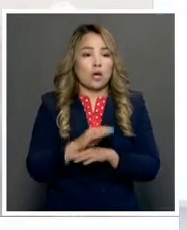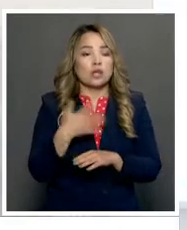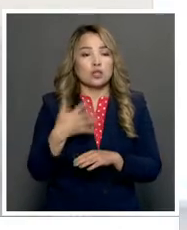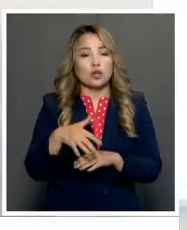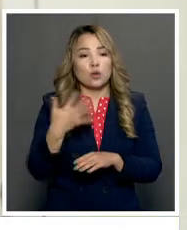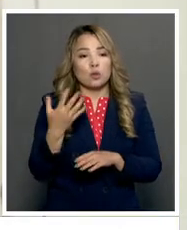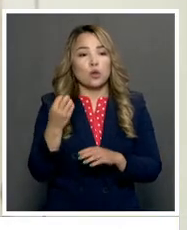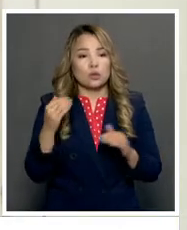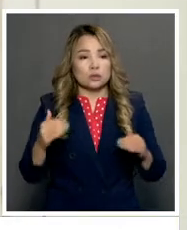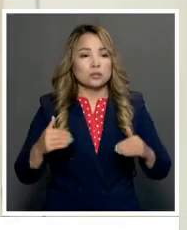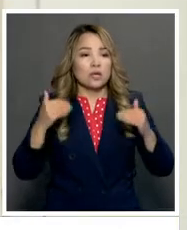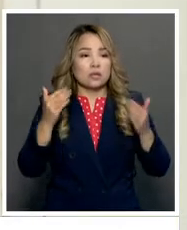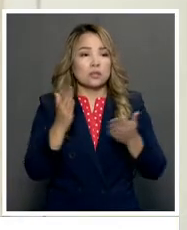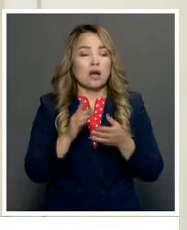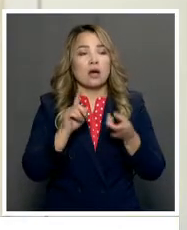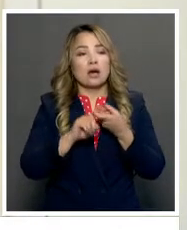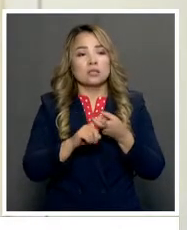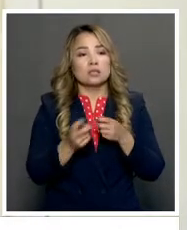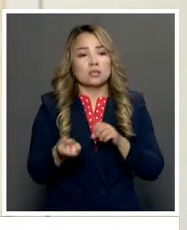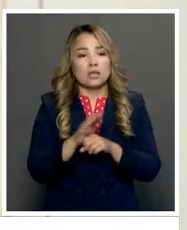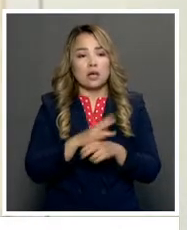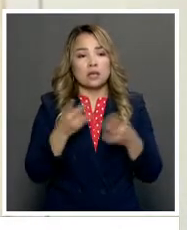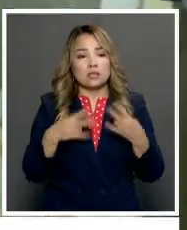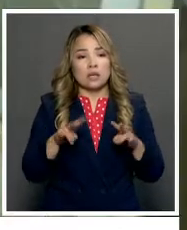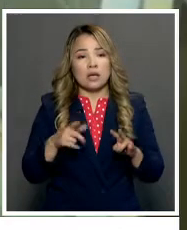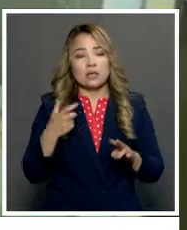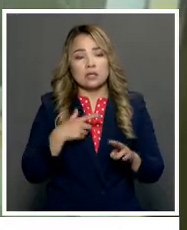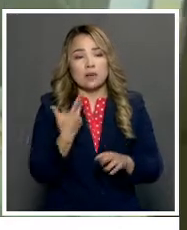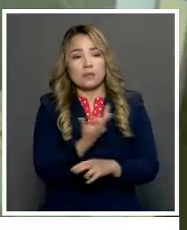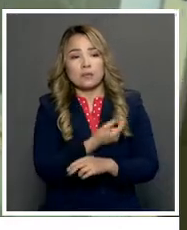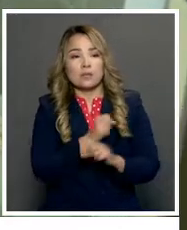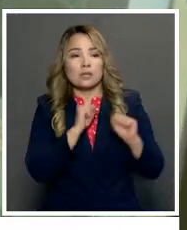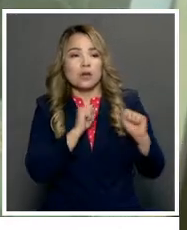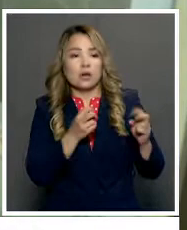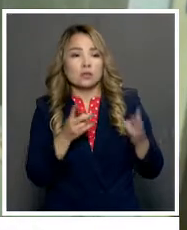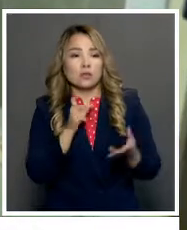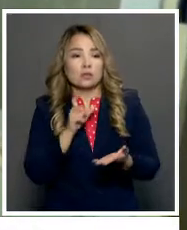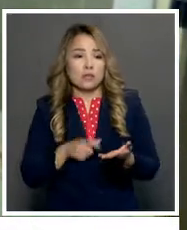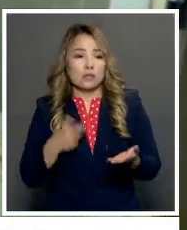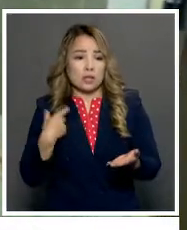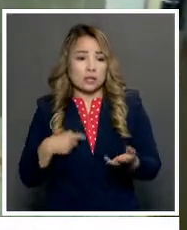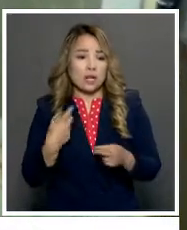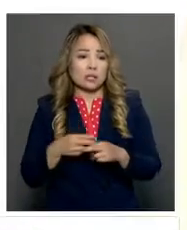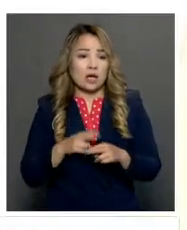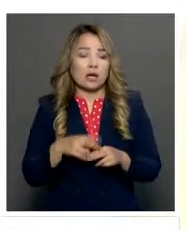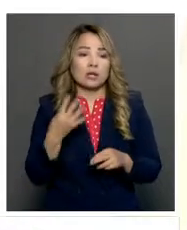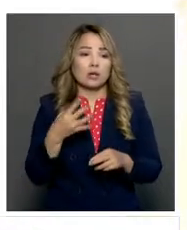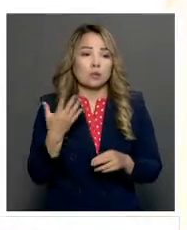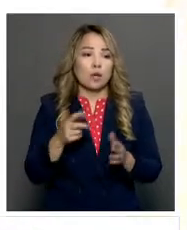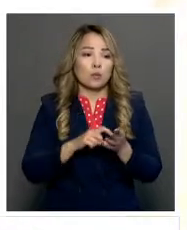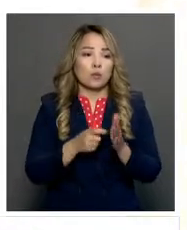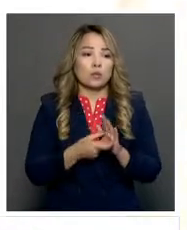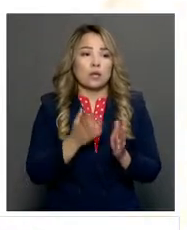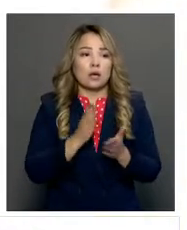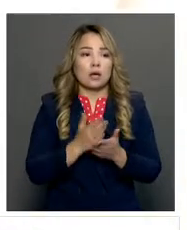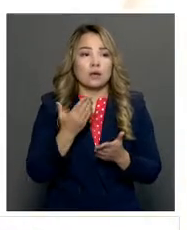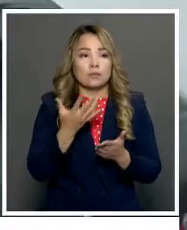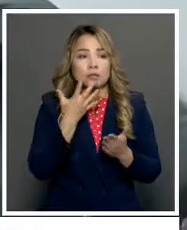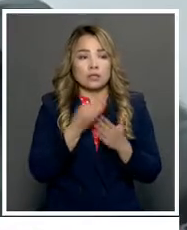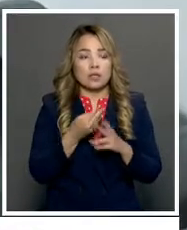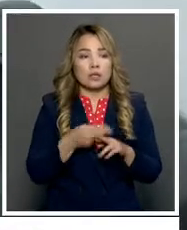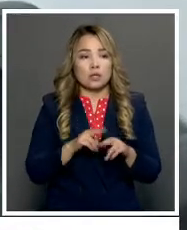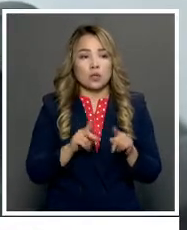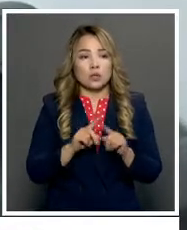55-ке көтердік. Коронавирусты жұқтырмаудың жалғыз жолы екпе дейді дәрігерлер. Қазір қалада 45 пункт бар. Онда вакцинаның